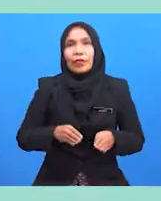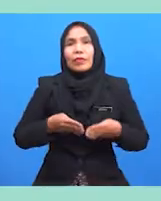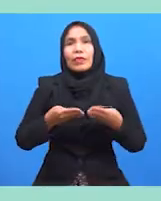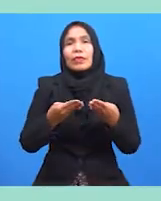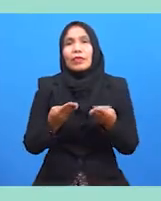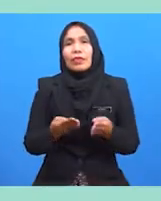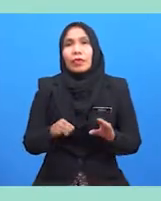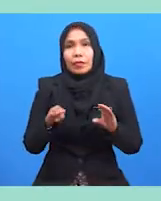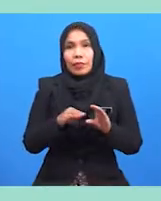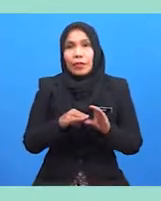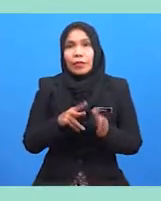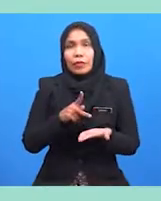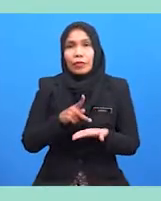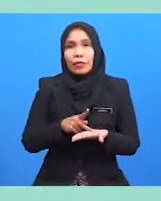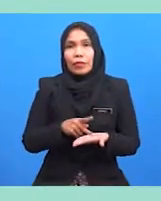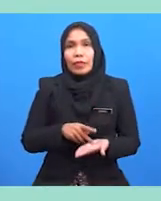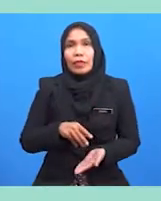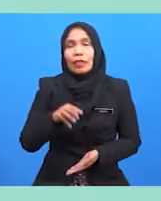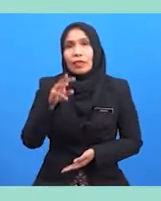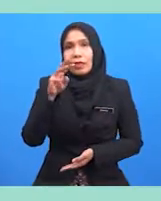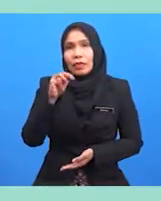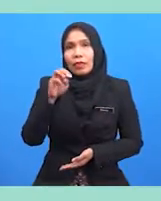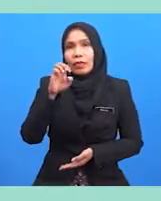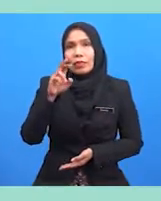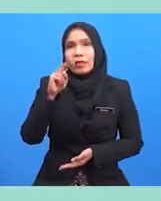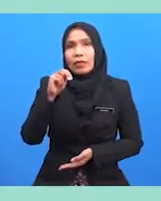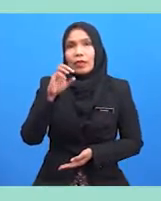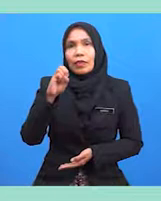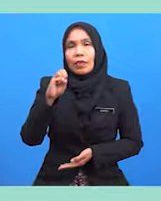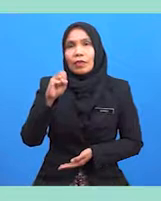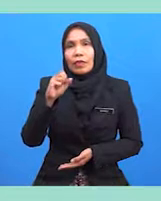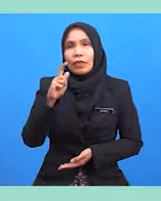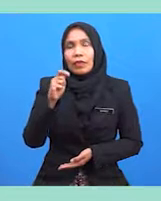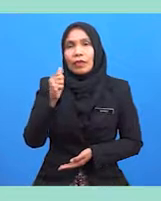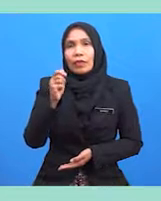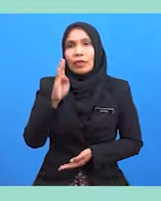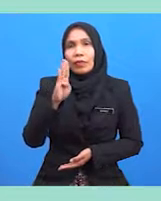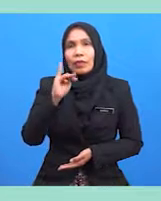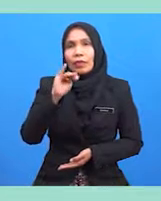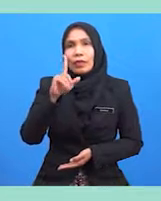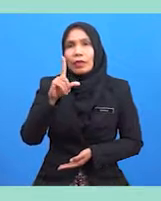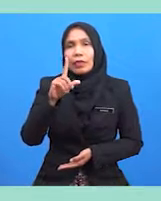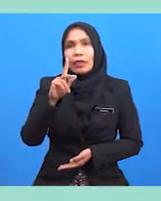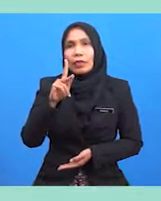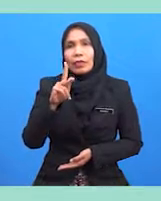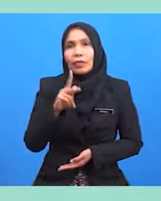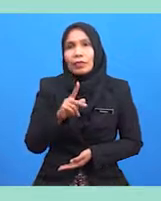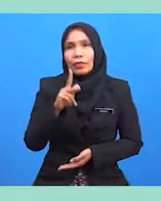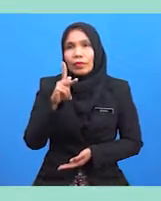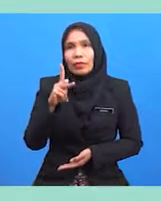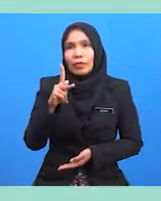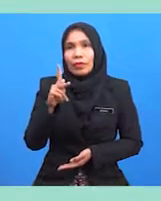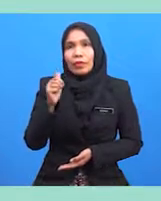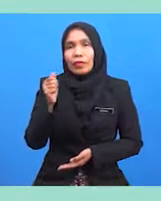Bagaimanakah bank pusat menstabilkan nilai mata wang negara? 4 markah bersamaan dengan 4 huraian.